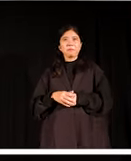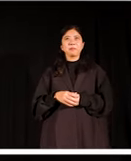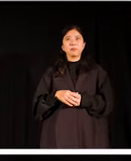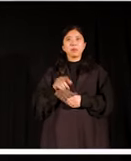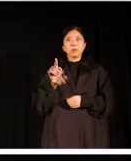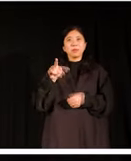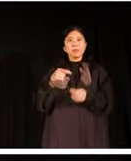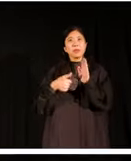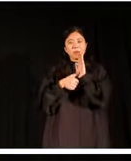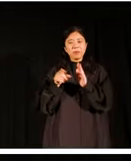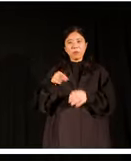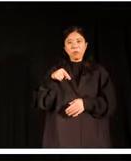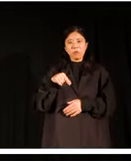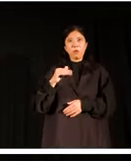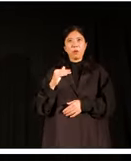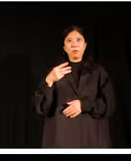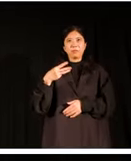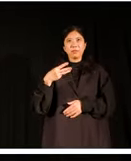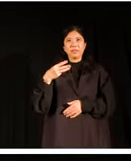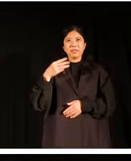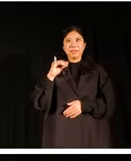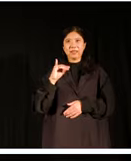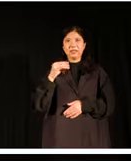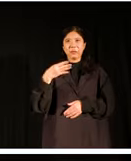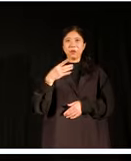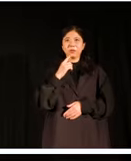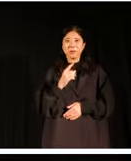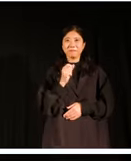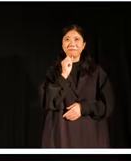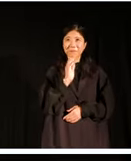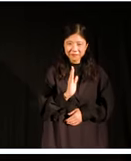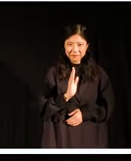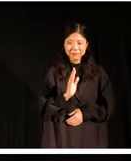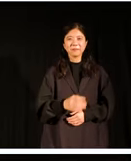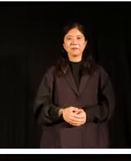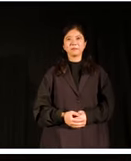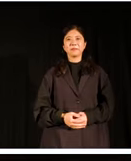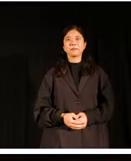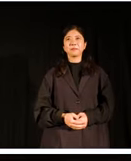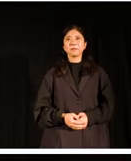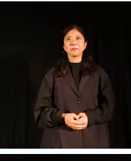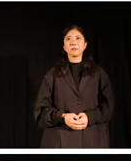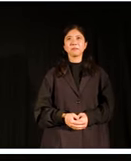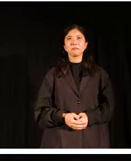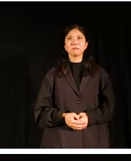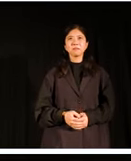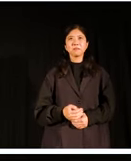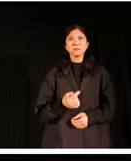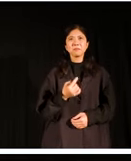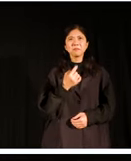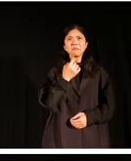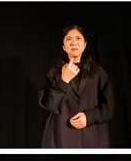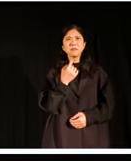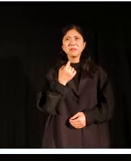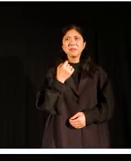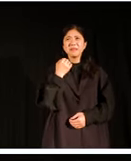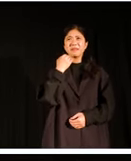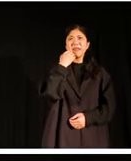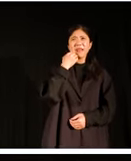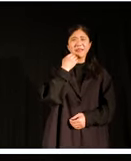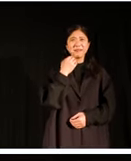のこ道男と申しますどうぞ皆さんよろしくお願いいたします誰えこのお姉さん